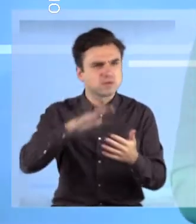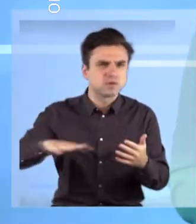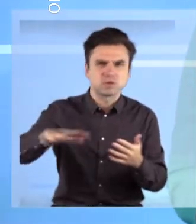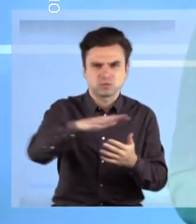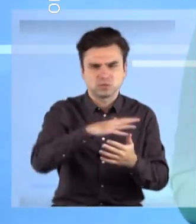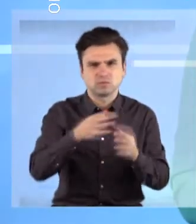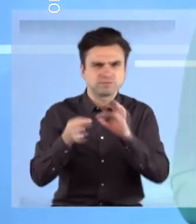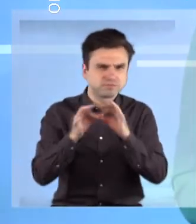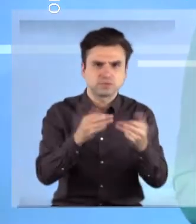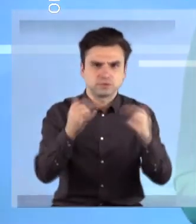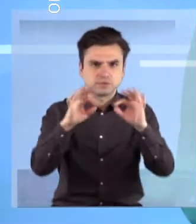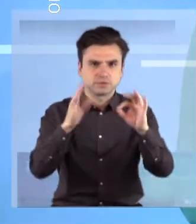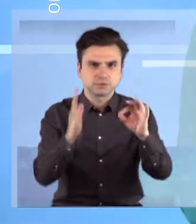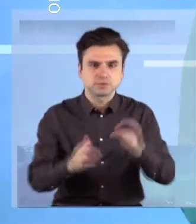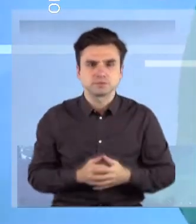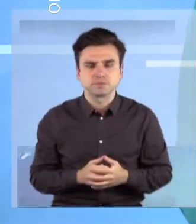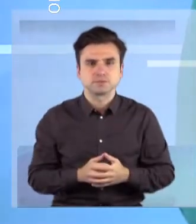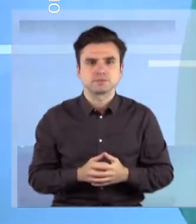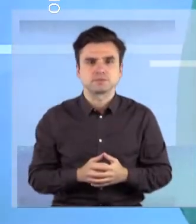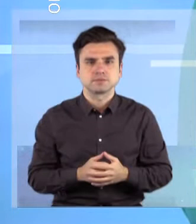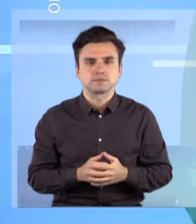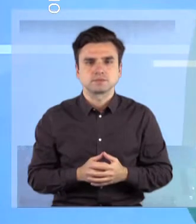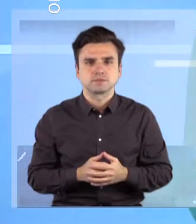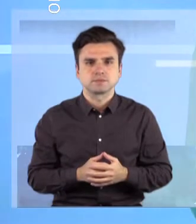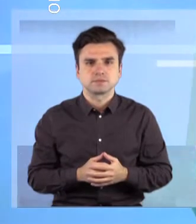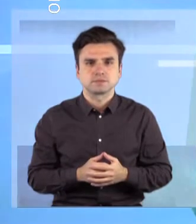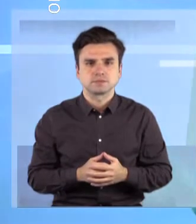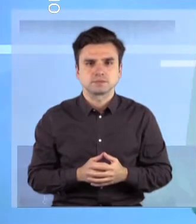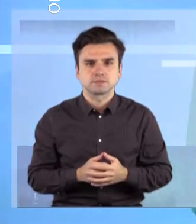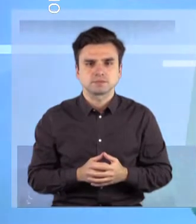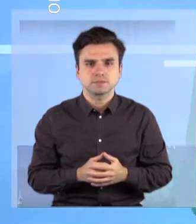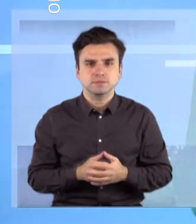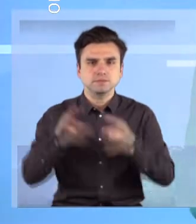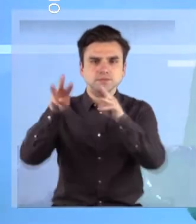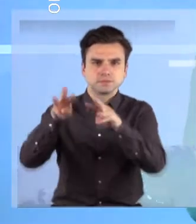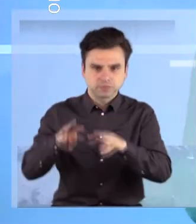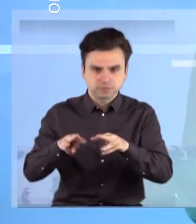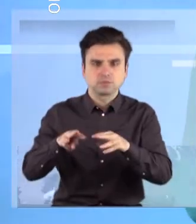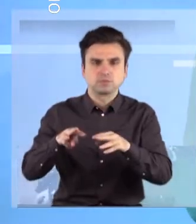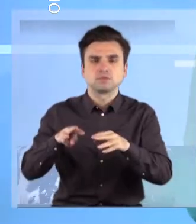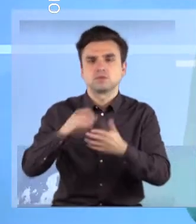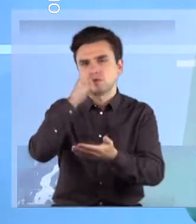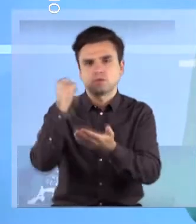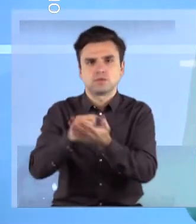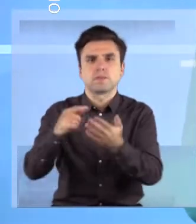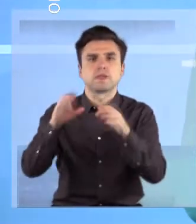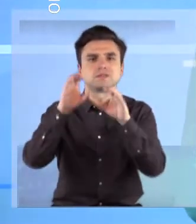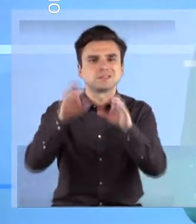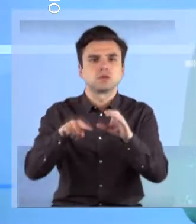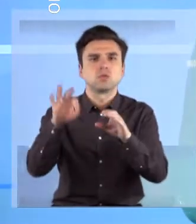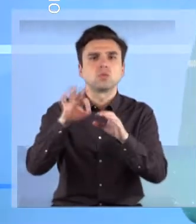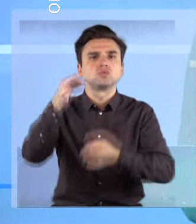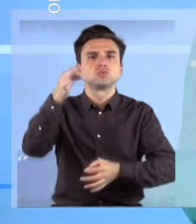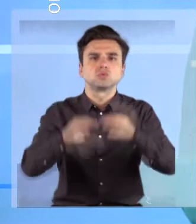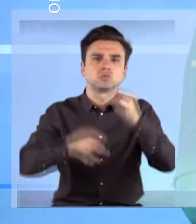Про головні новини Кривбасу готові розказати кореспонденти першого міського. Вітаю. У студії працює Наталя Болдинська і ми